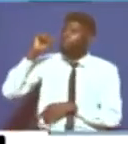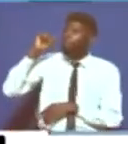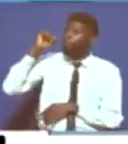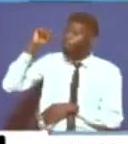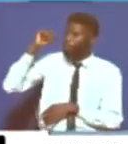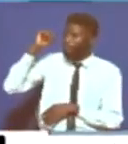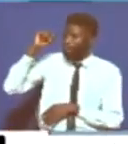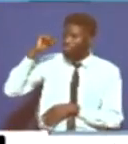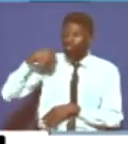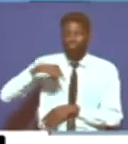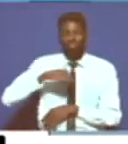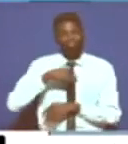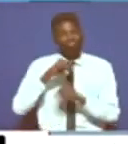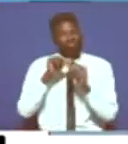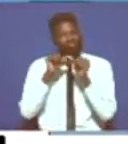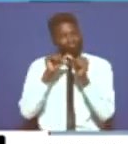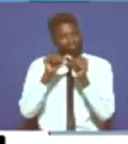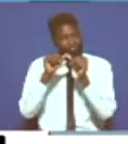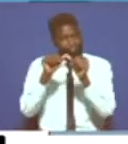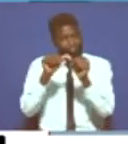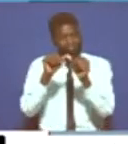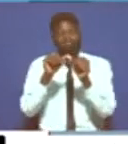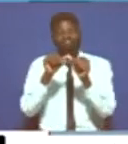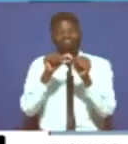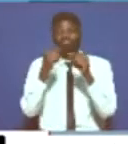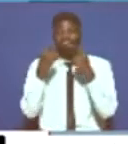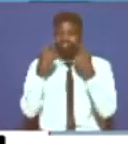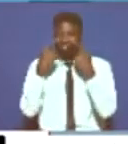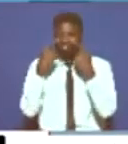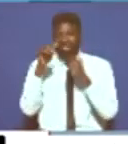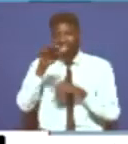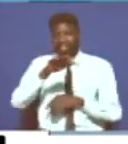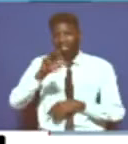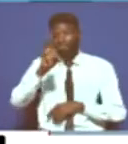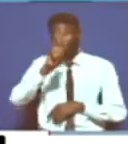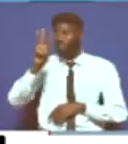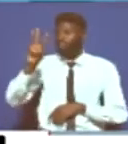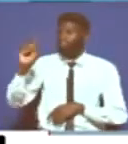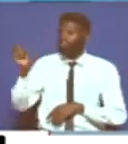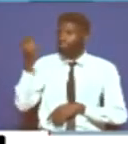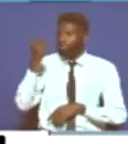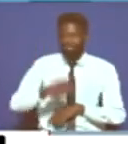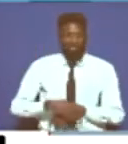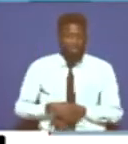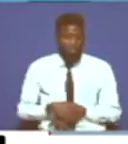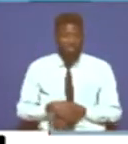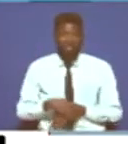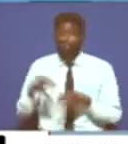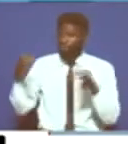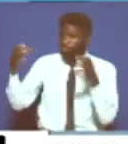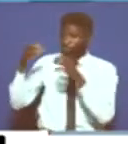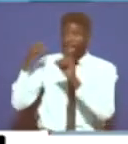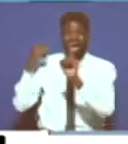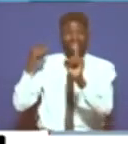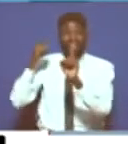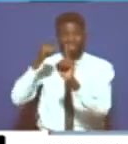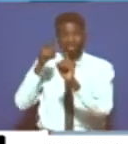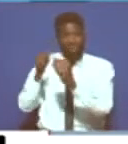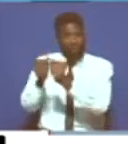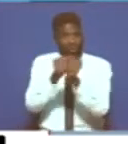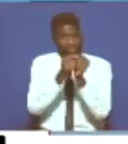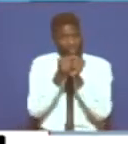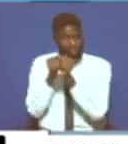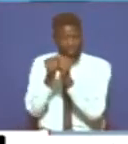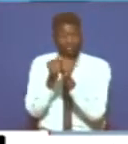tuendelee kuangazia eneo la magharibi mwa nchi ambapo kundi la Azimio la Umoja lilikita kambi katika kaunti